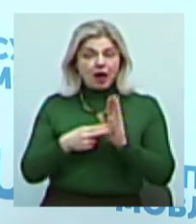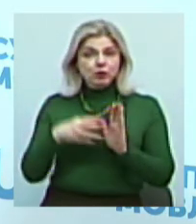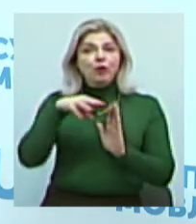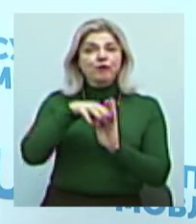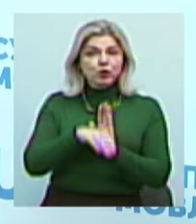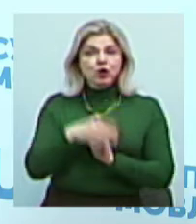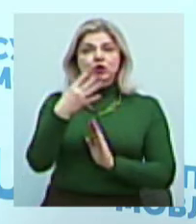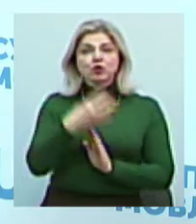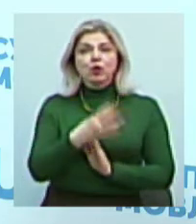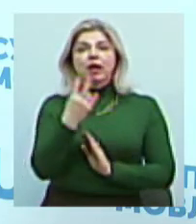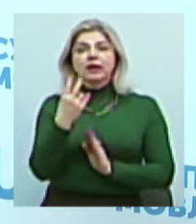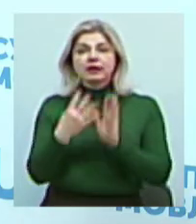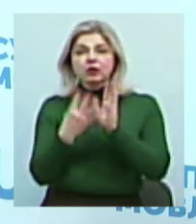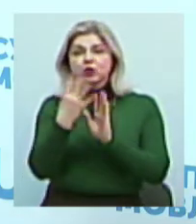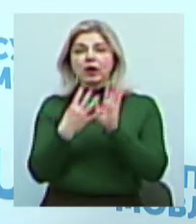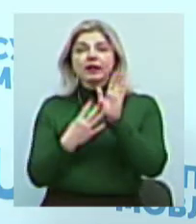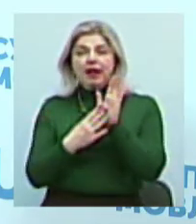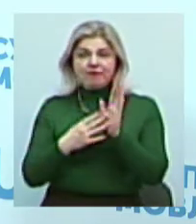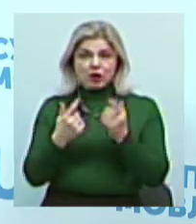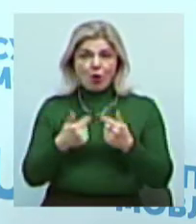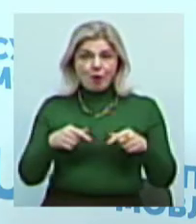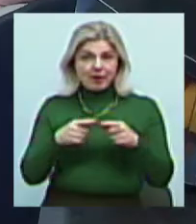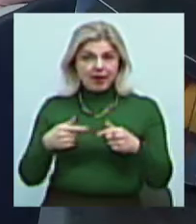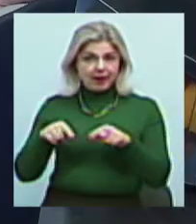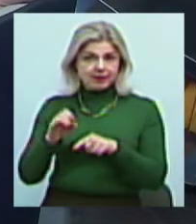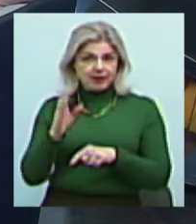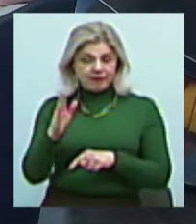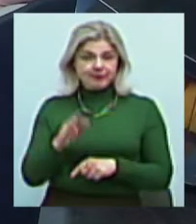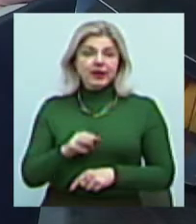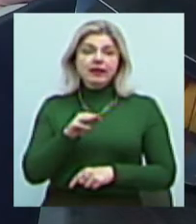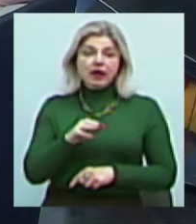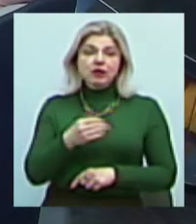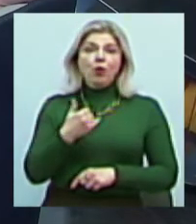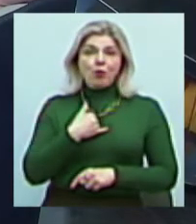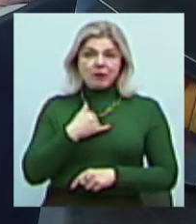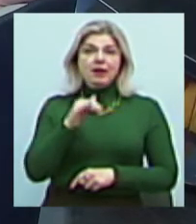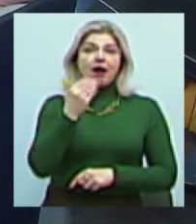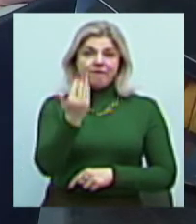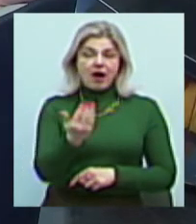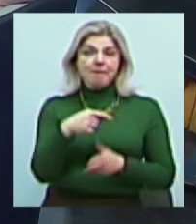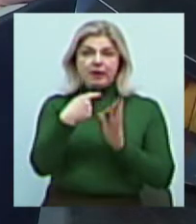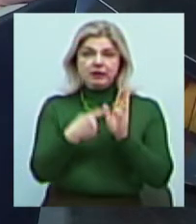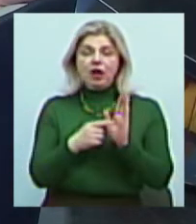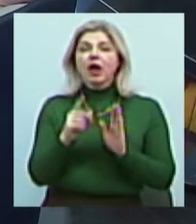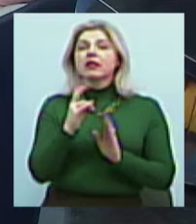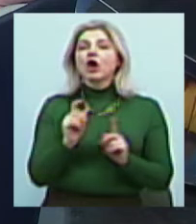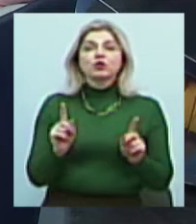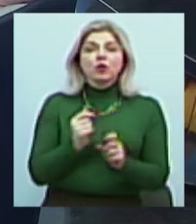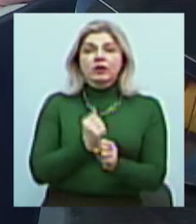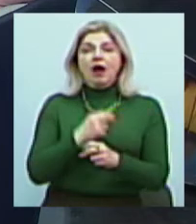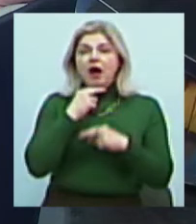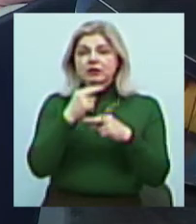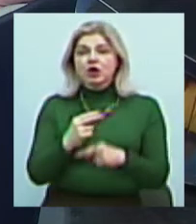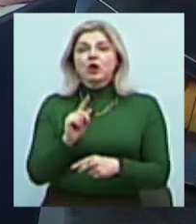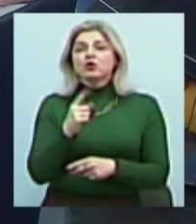увійшли 49 об'єктів. Тетяна, і в мене питання до вас, на що робиться акцент і чому обрані